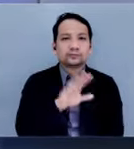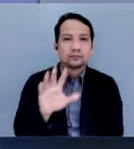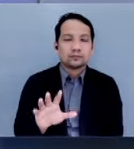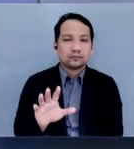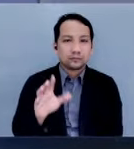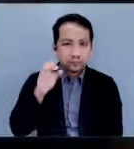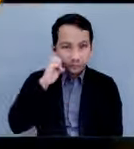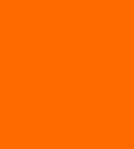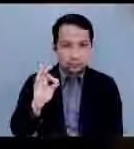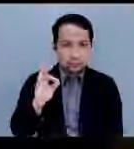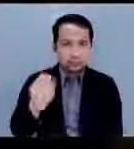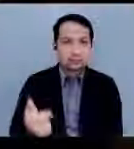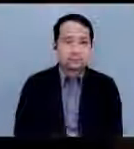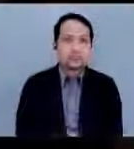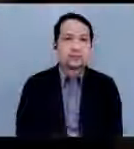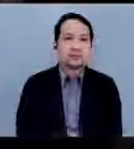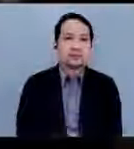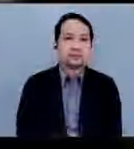Fulgencio.